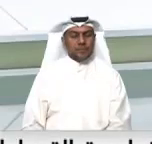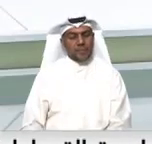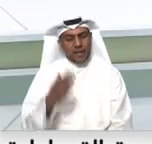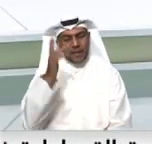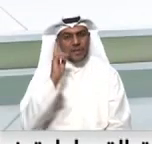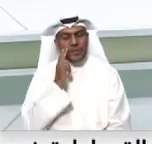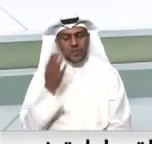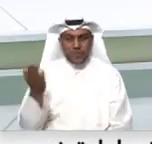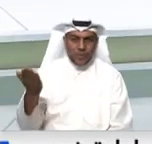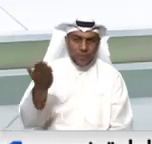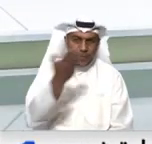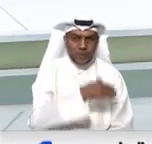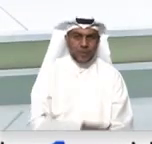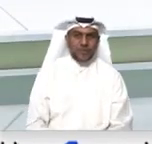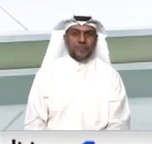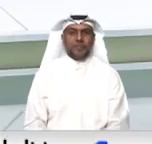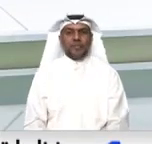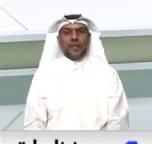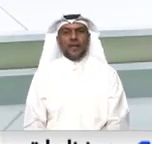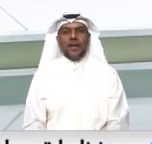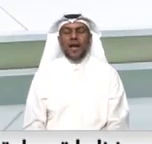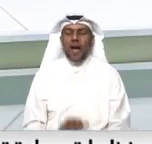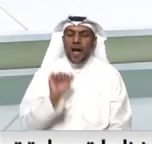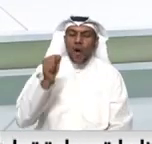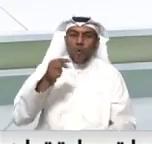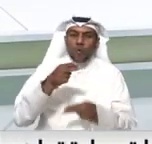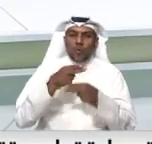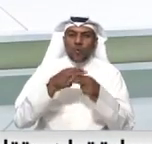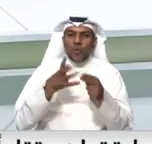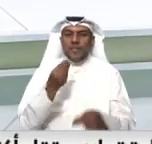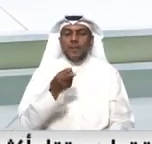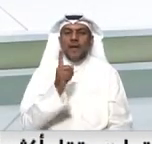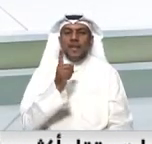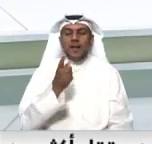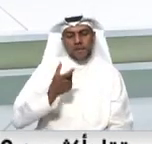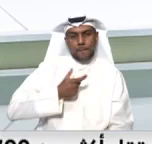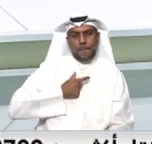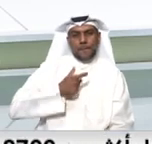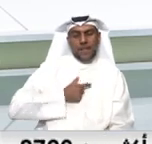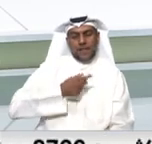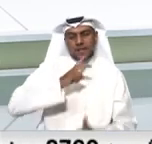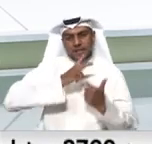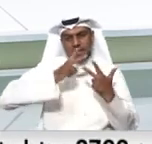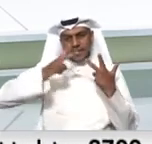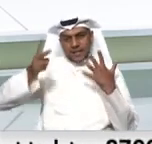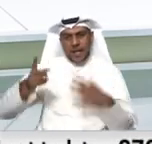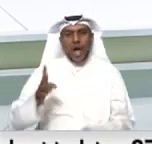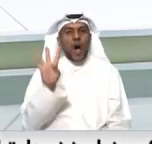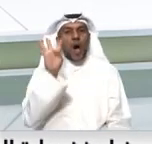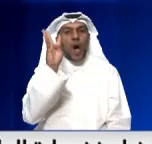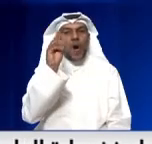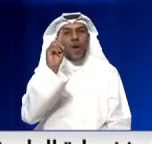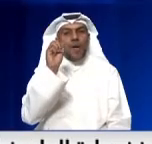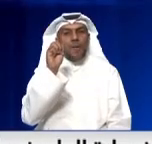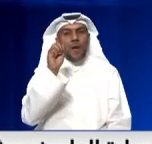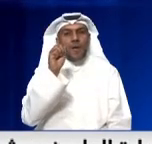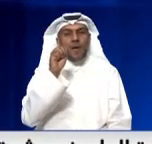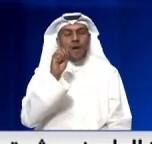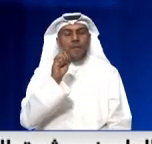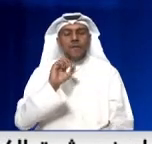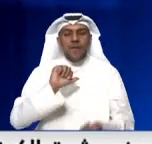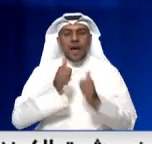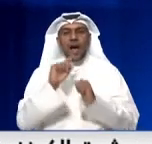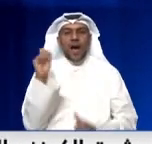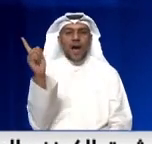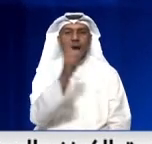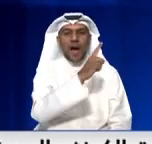أهلا بلقائكم. صعد رصيد الأولمبيات الخاص الكويتي إلى 11 ميدالية متنوعة في اليوم الرابع من دورة الألعاب العالمية المقامة